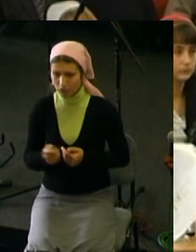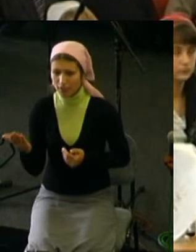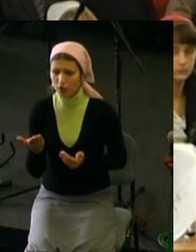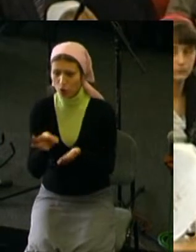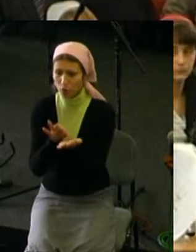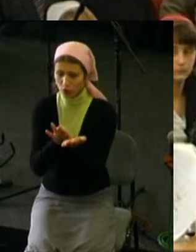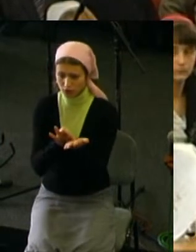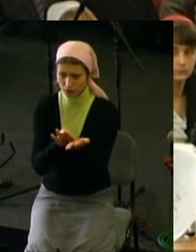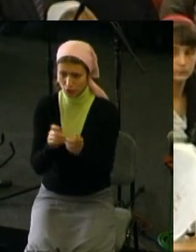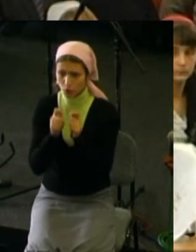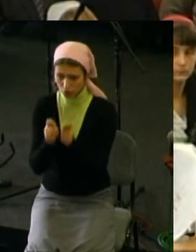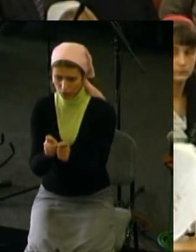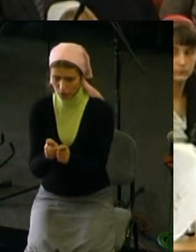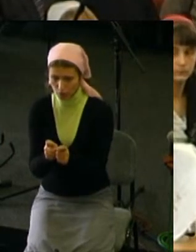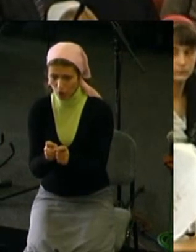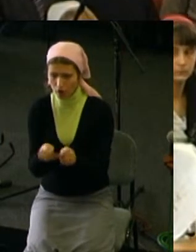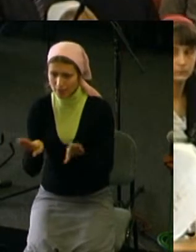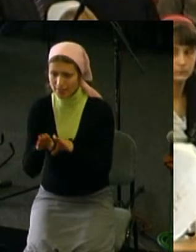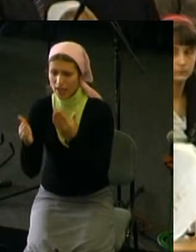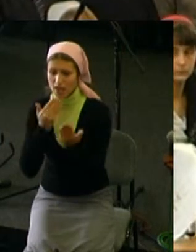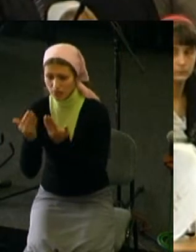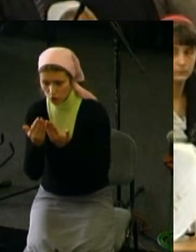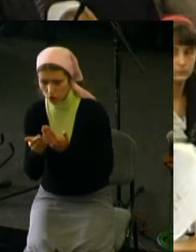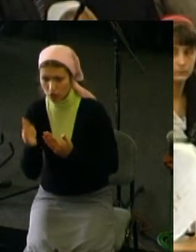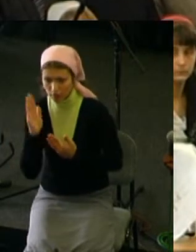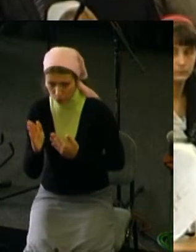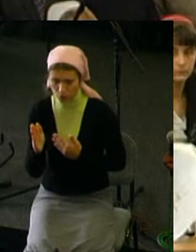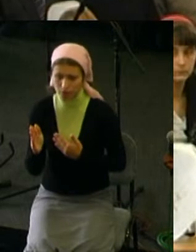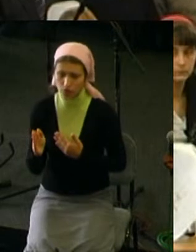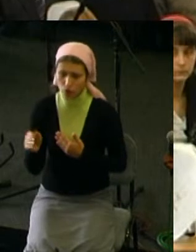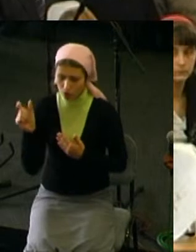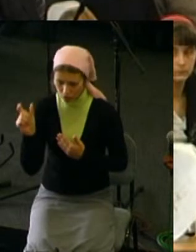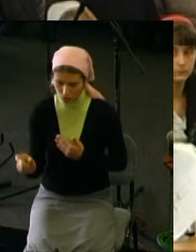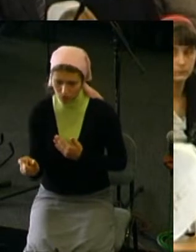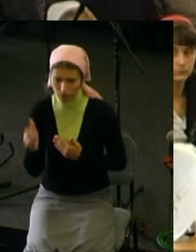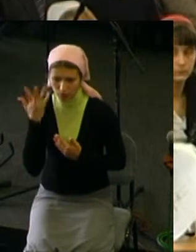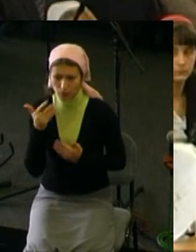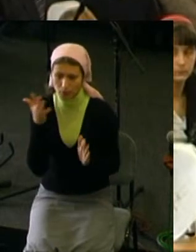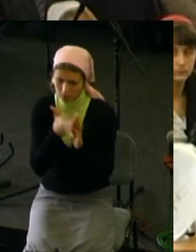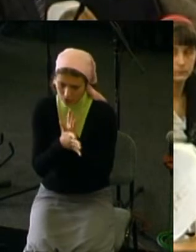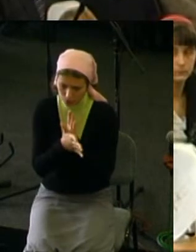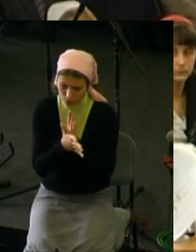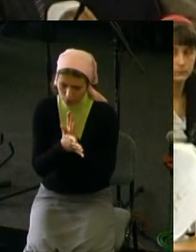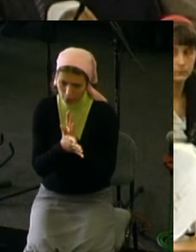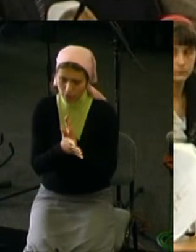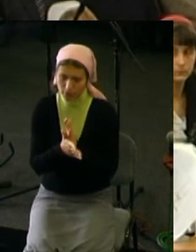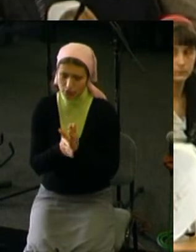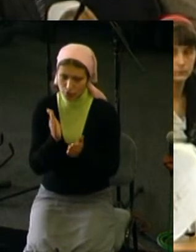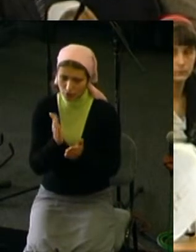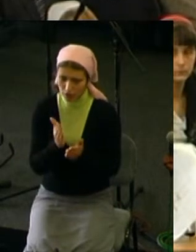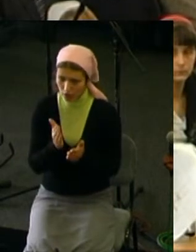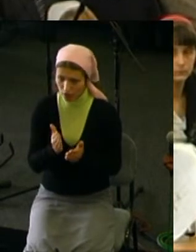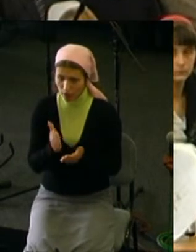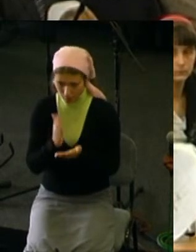яку ми оцінку дає для цієї людини таке і відношення наше до неї коли ви розумієте що ви маєте справу